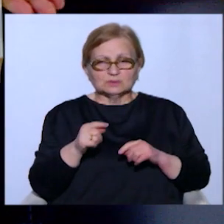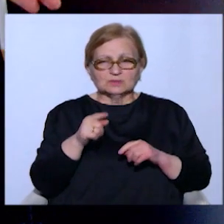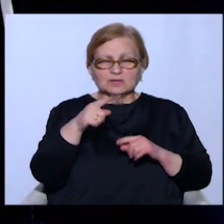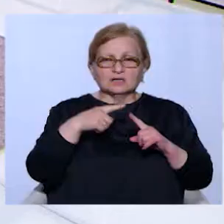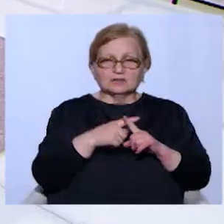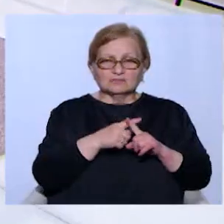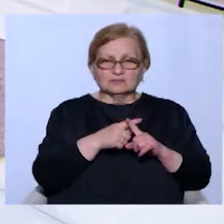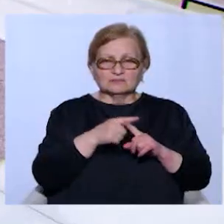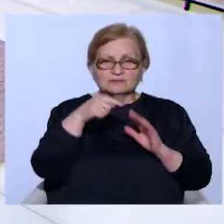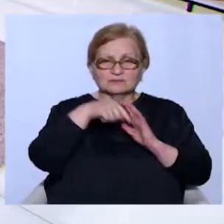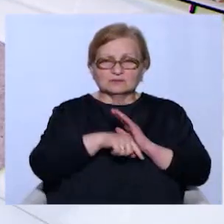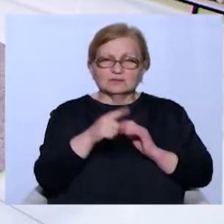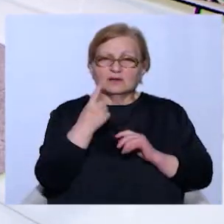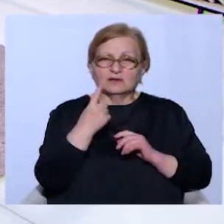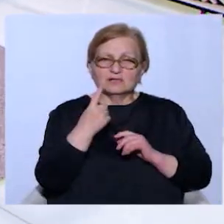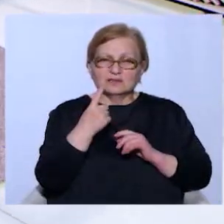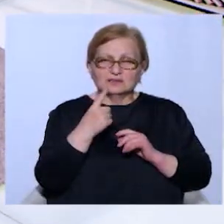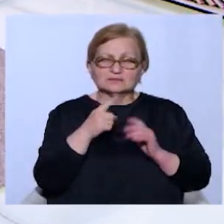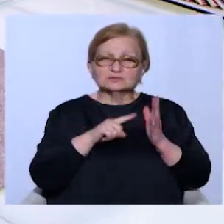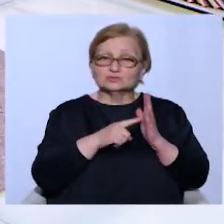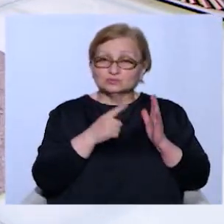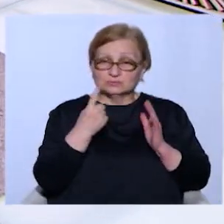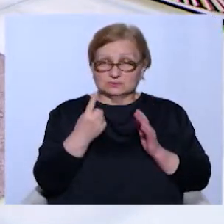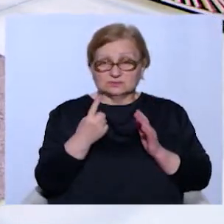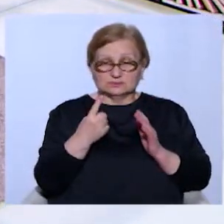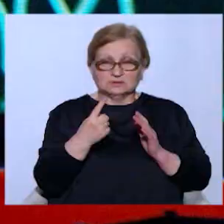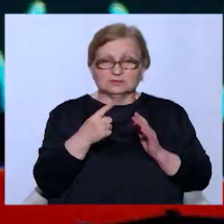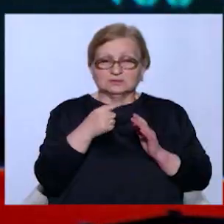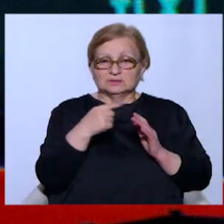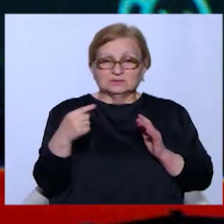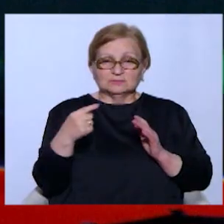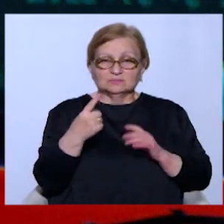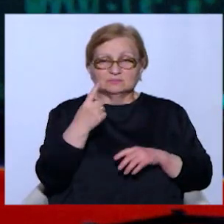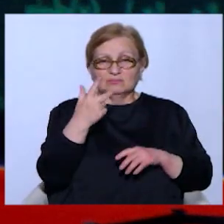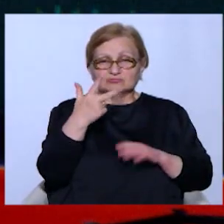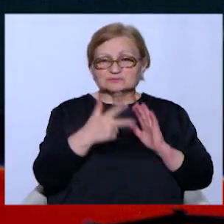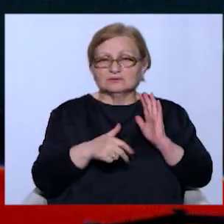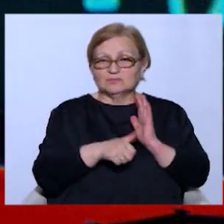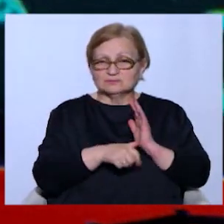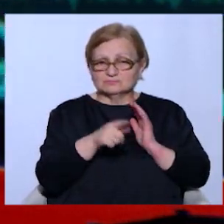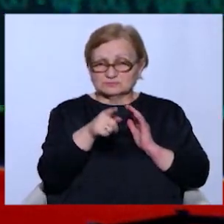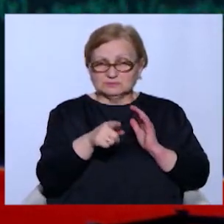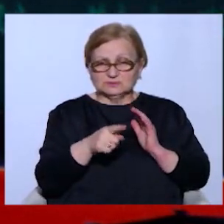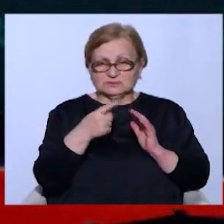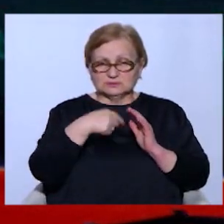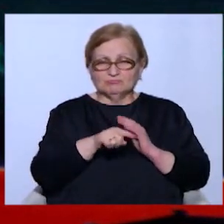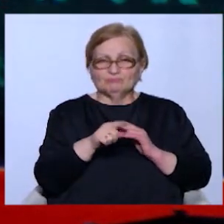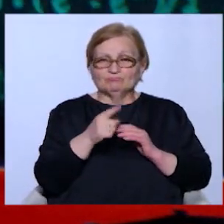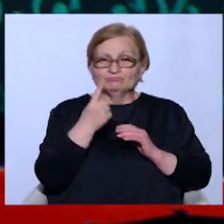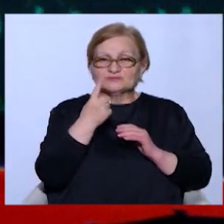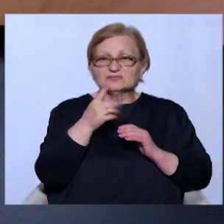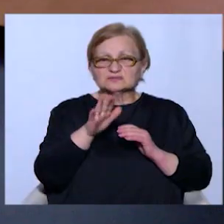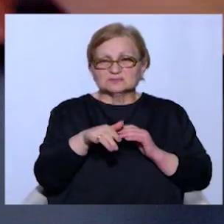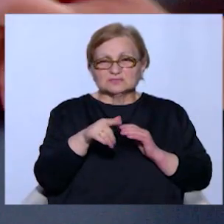კვეთაში რამდენია, ვიცით რომ კარტაში მხოლოდ 1 აგურის ტუზია, შესაბამისად იქნება -1/36, რადგან ეს კარტი არის